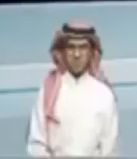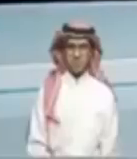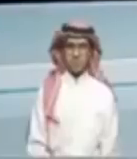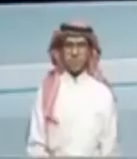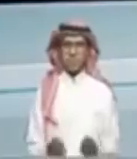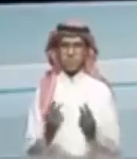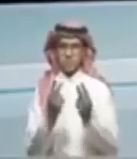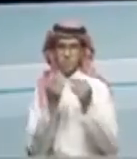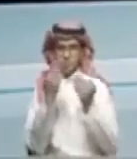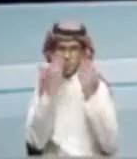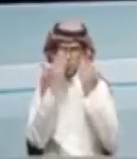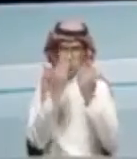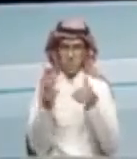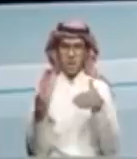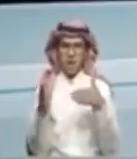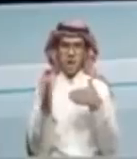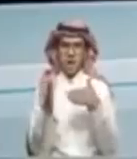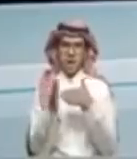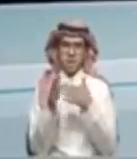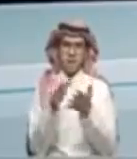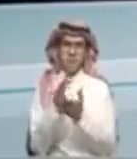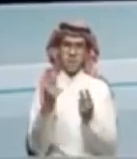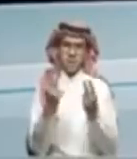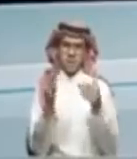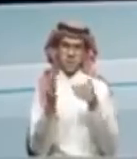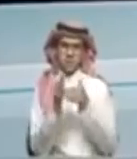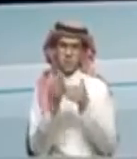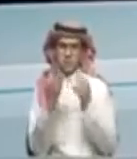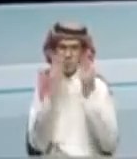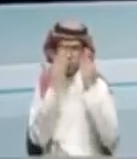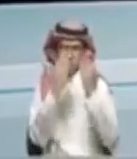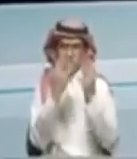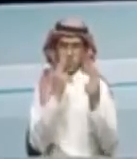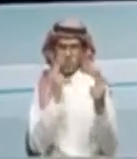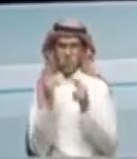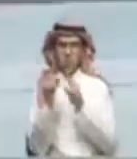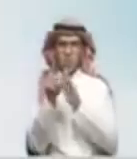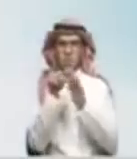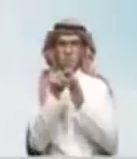شكرا عقيل، وبهذا وصلنا إلى نهاية النشرة، ولم يتبقى إلا تذكيركم بعناوينها.